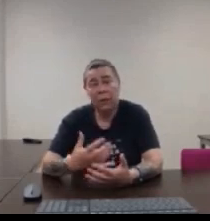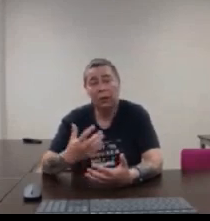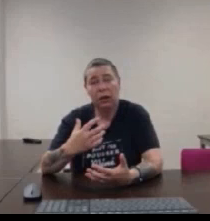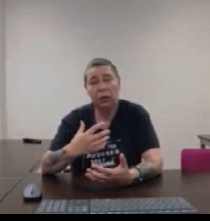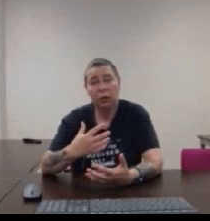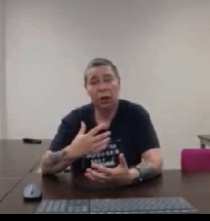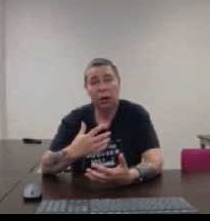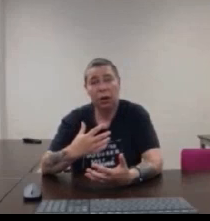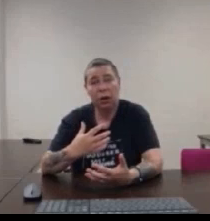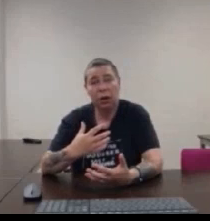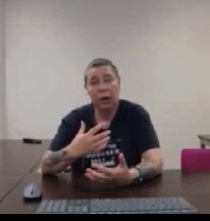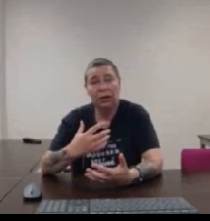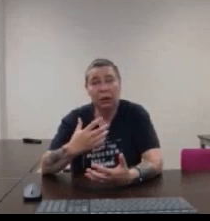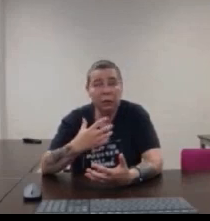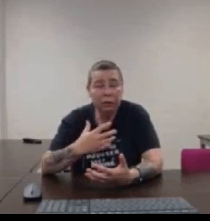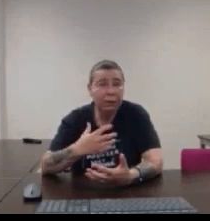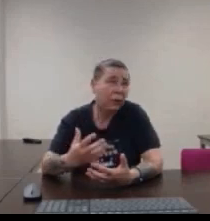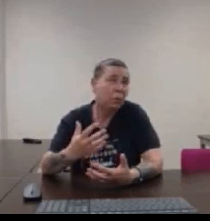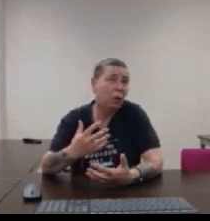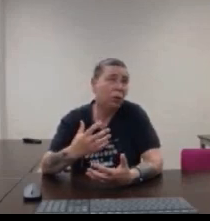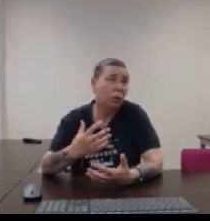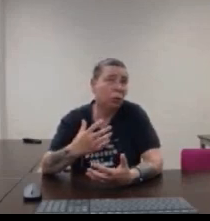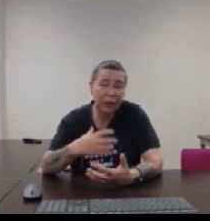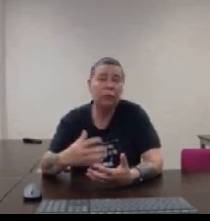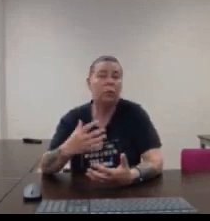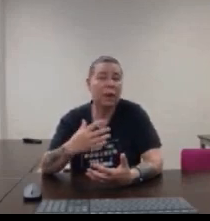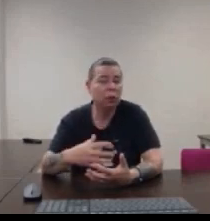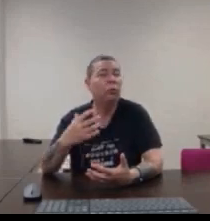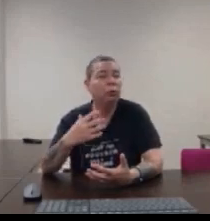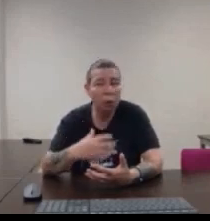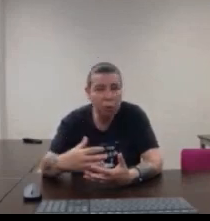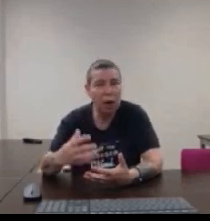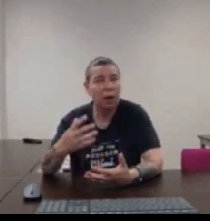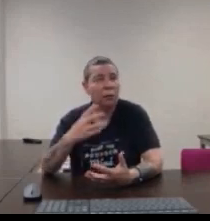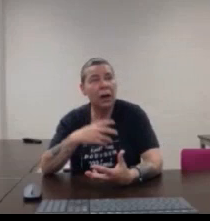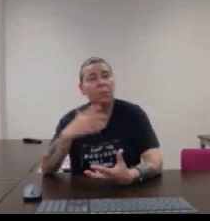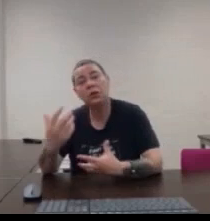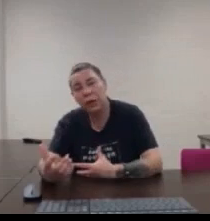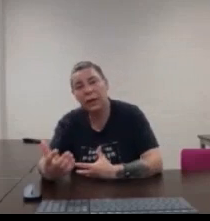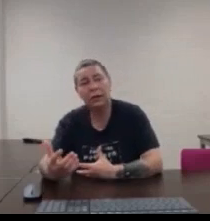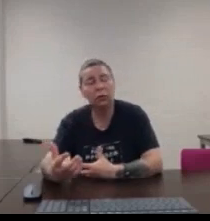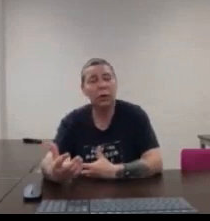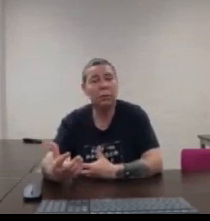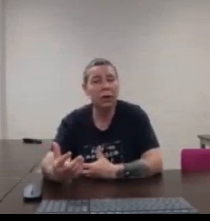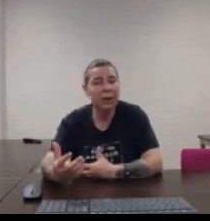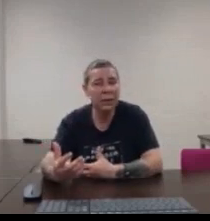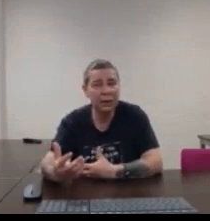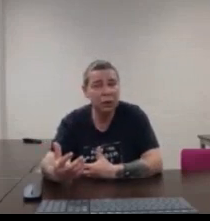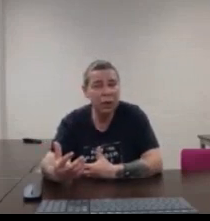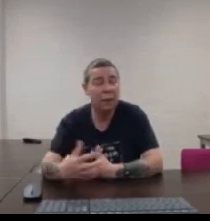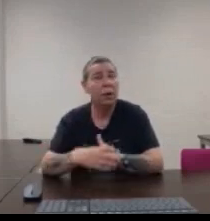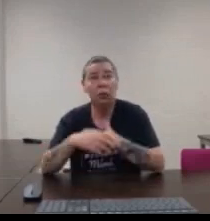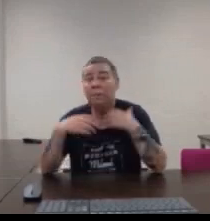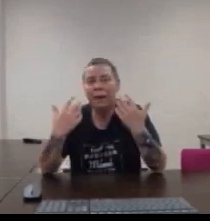qu'on sait, c'est que forcément, on sait que, par exemple, le surpoids va majorer les éventuelles